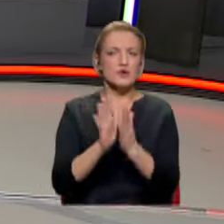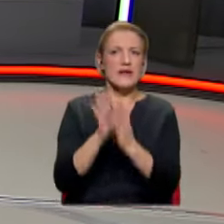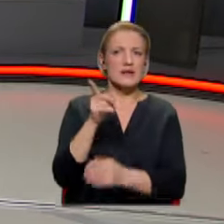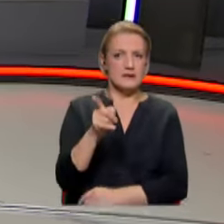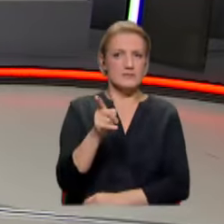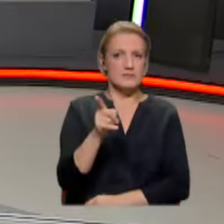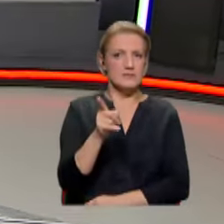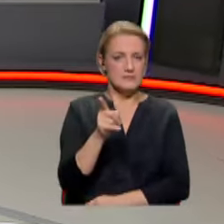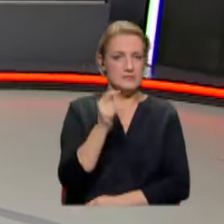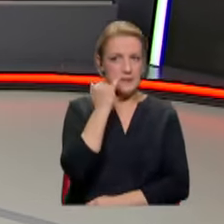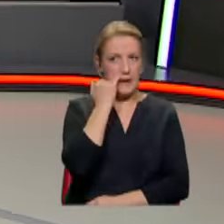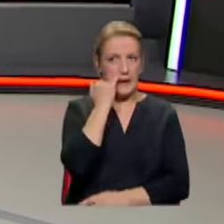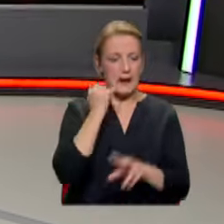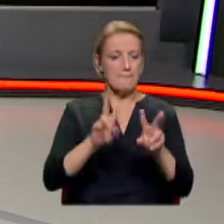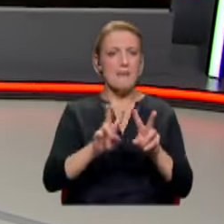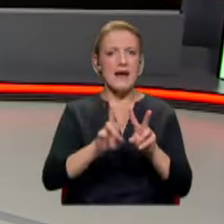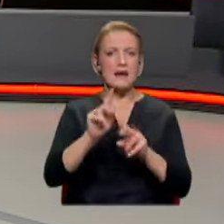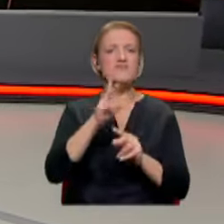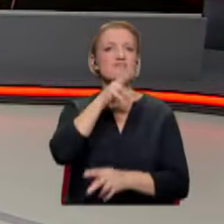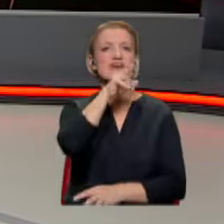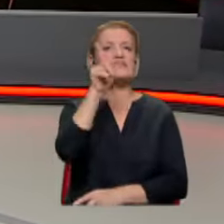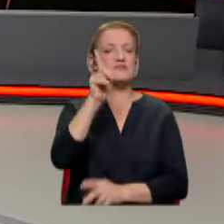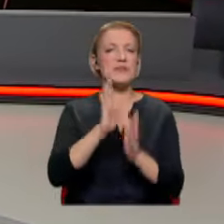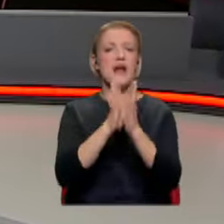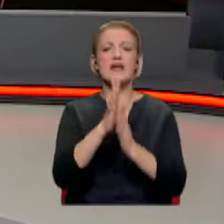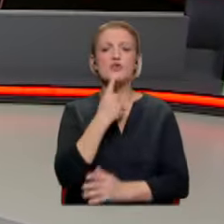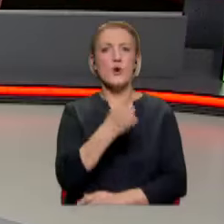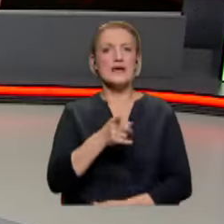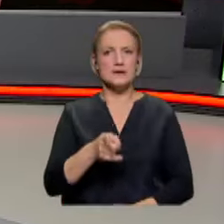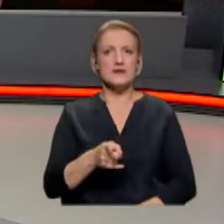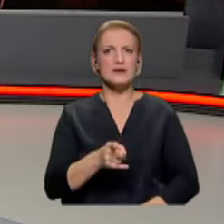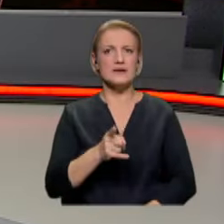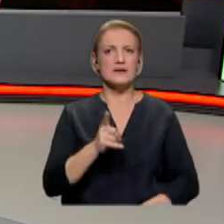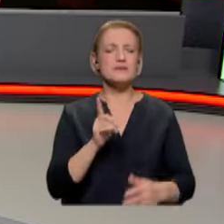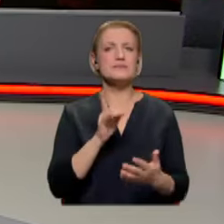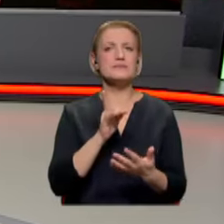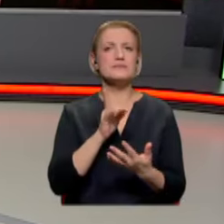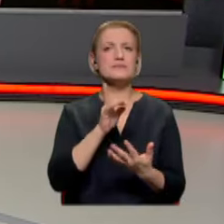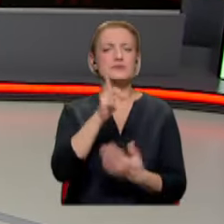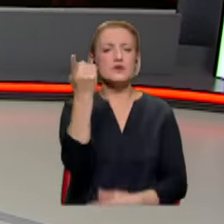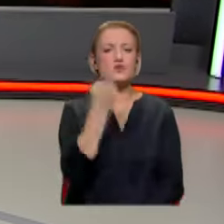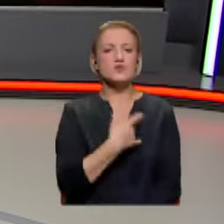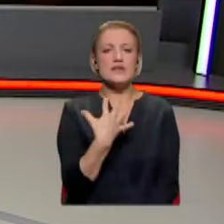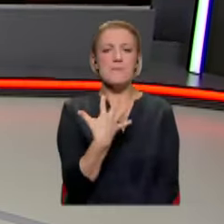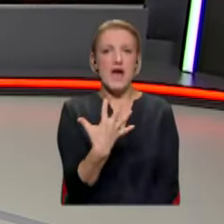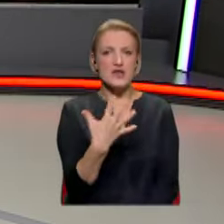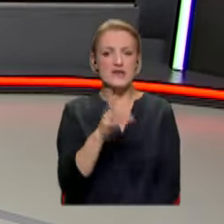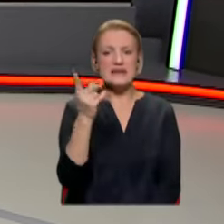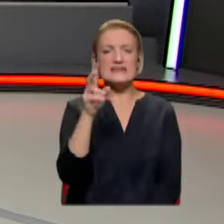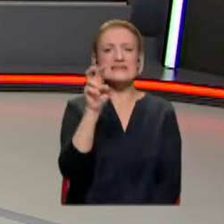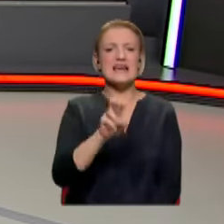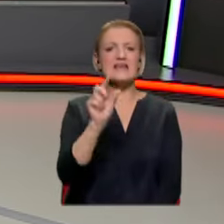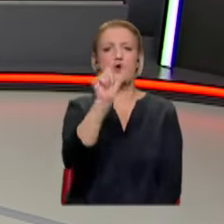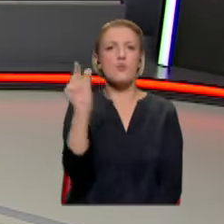dergi marian diye bir dergi bir Fransız dergisi diyor ki aracı % 5 ila 8